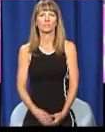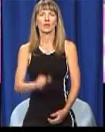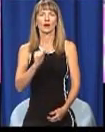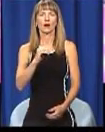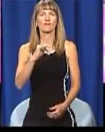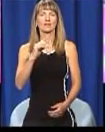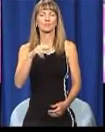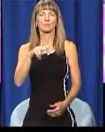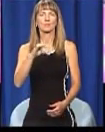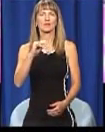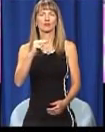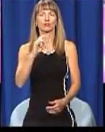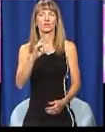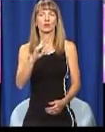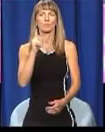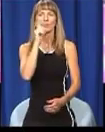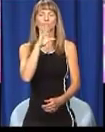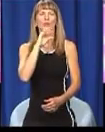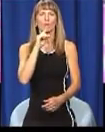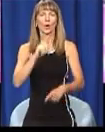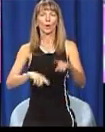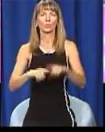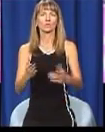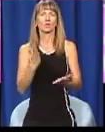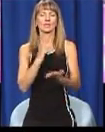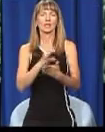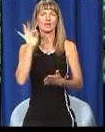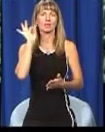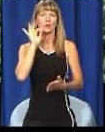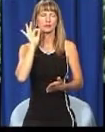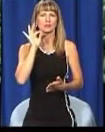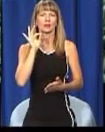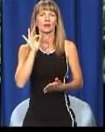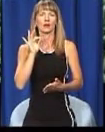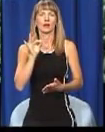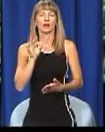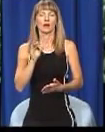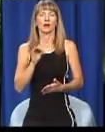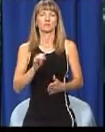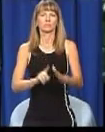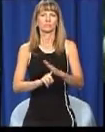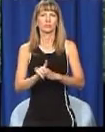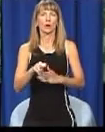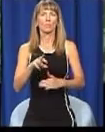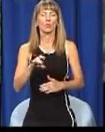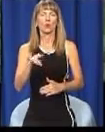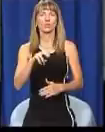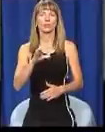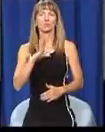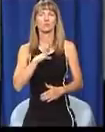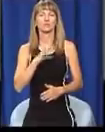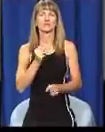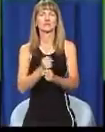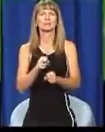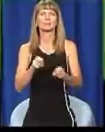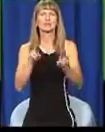Афінпінчер – мініатюрний песик, батьківщиною якого є Німеччина. Тваринка цієї породи була виведена спеціально для полювання